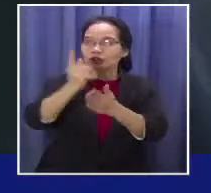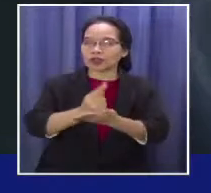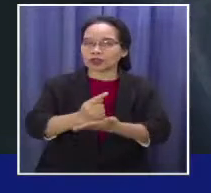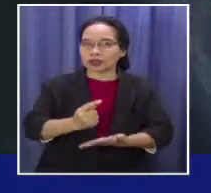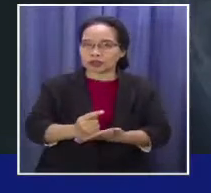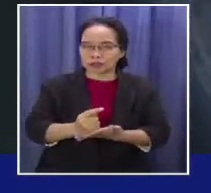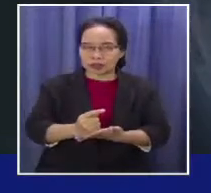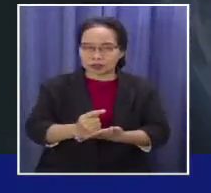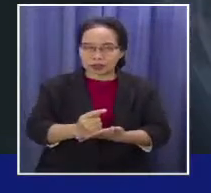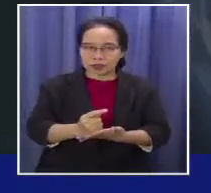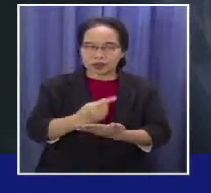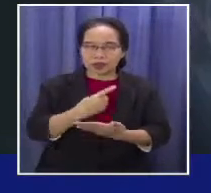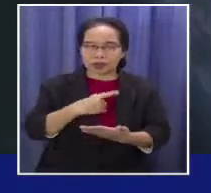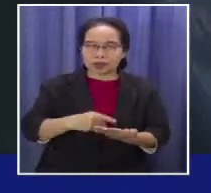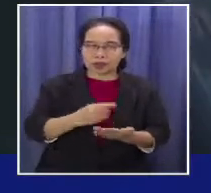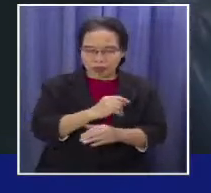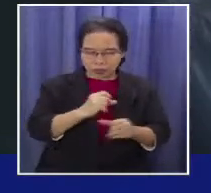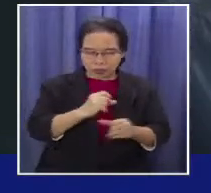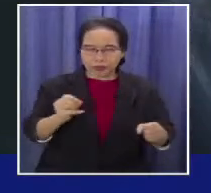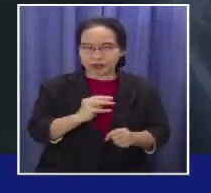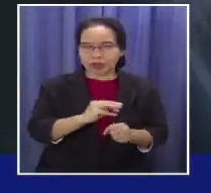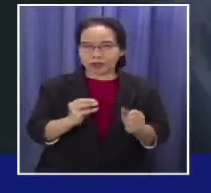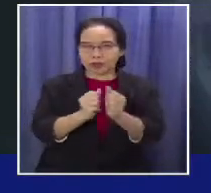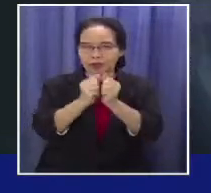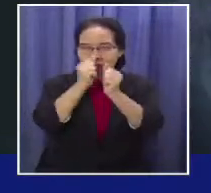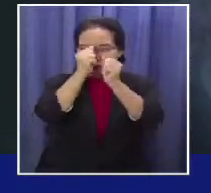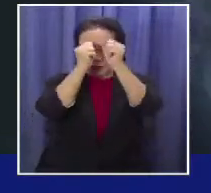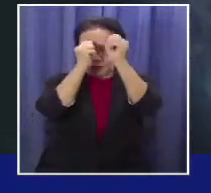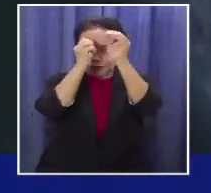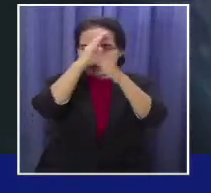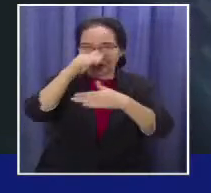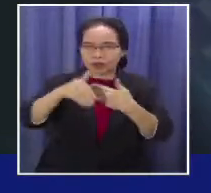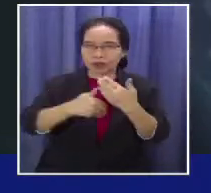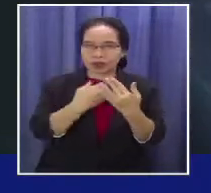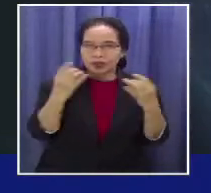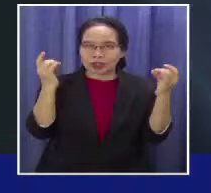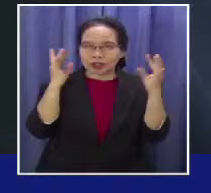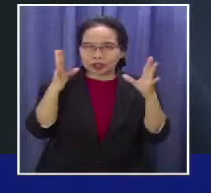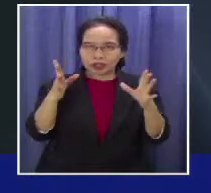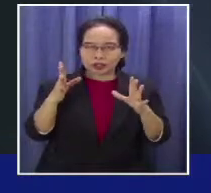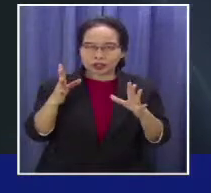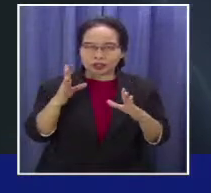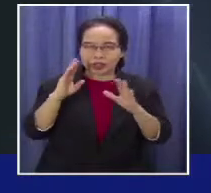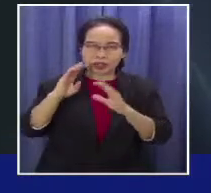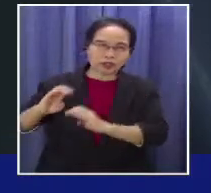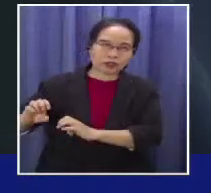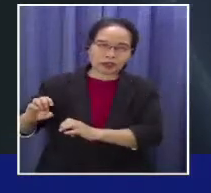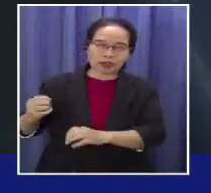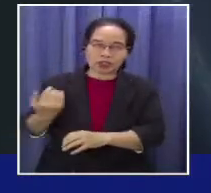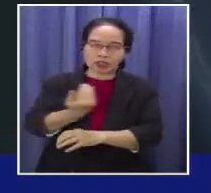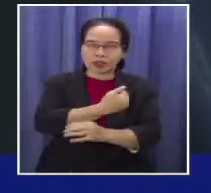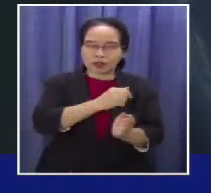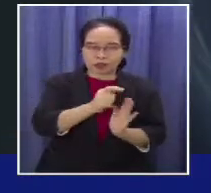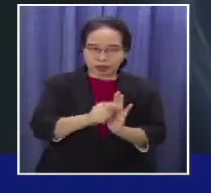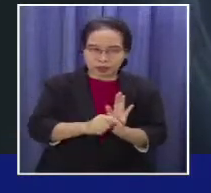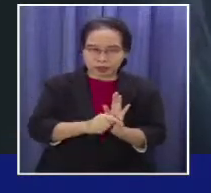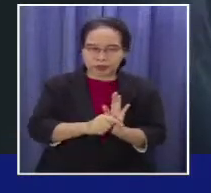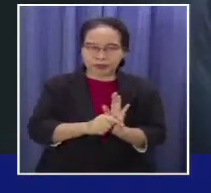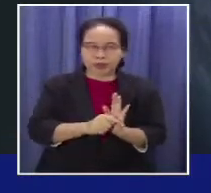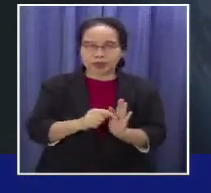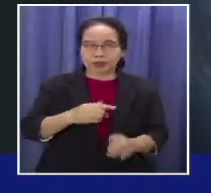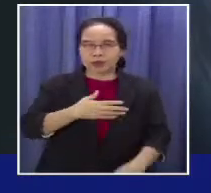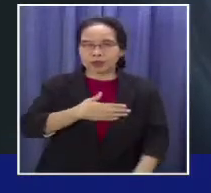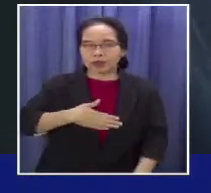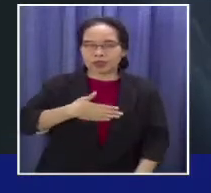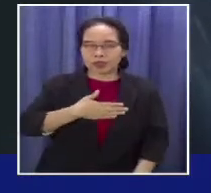wabusi yɛ wɔna busua so ka ho yɛsrɛ wo sɛ boa yɛn na yɛntumi nto waso